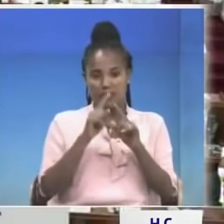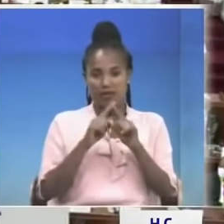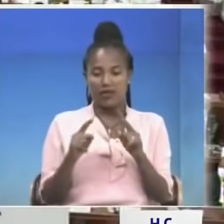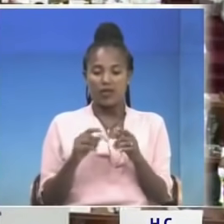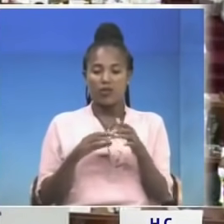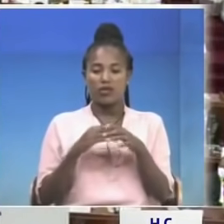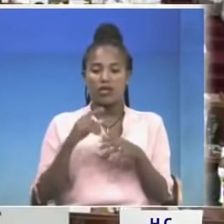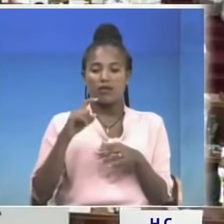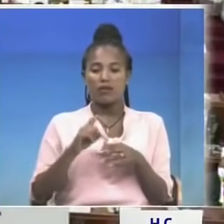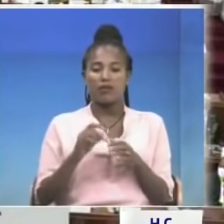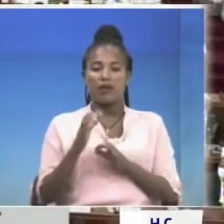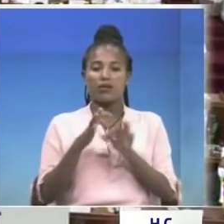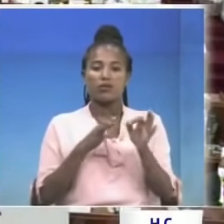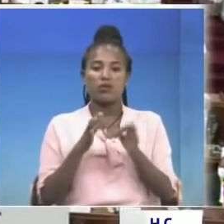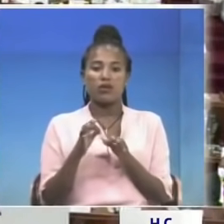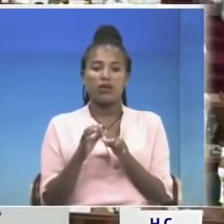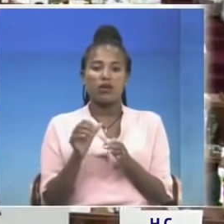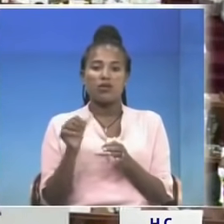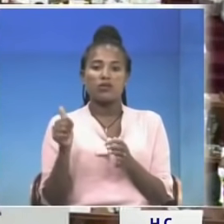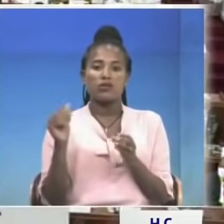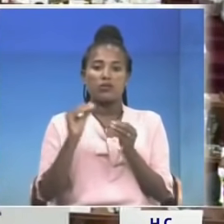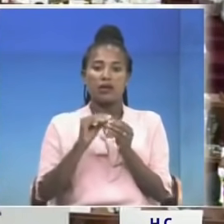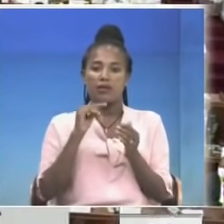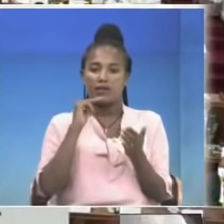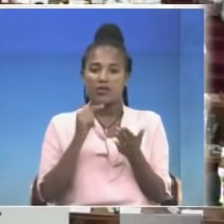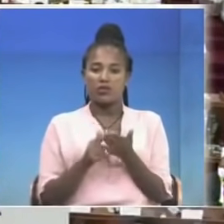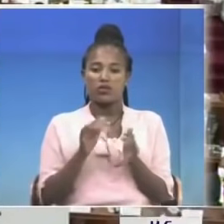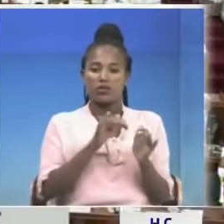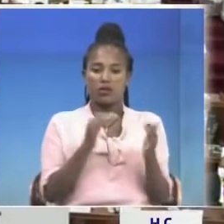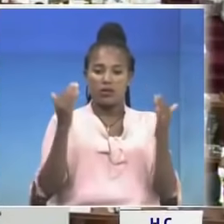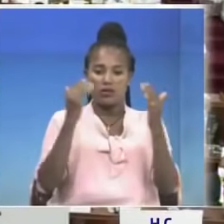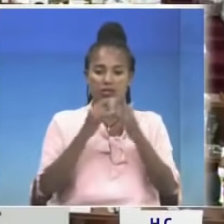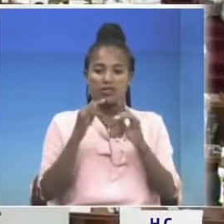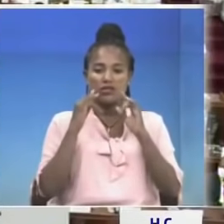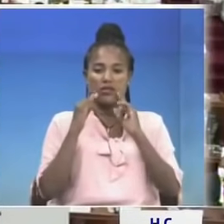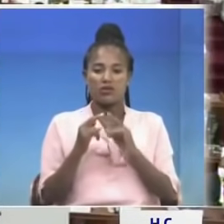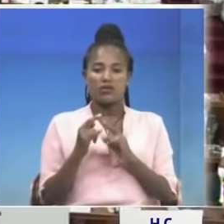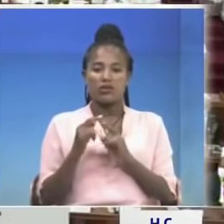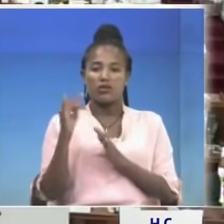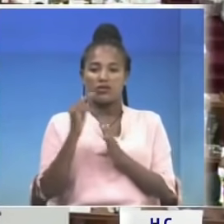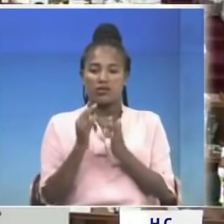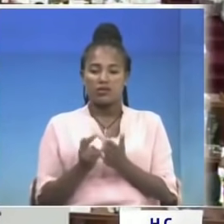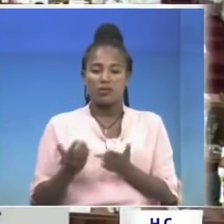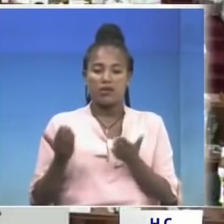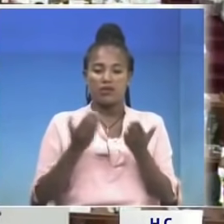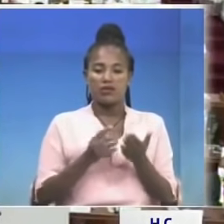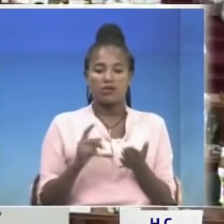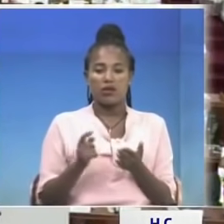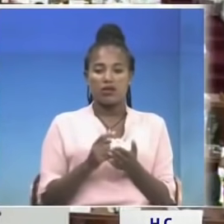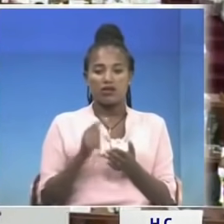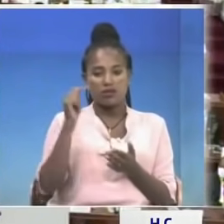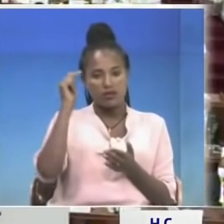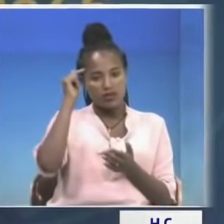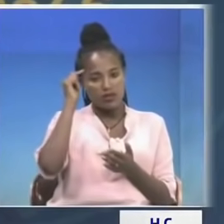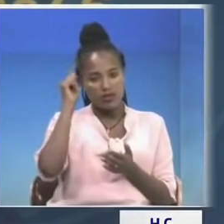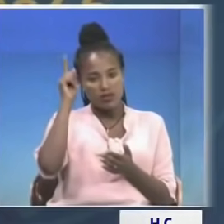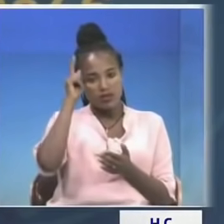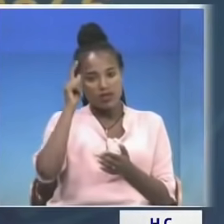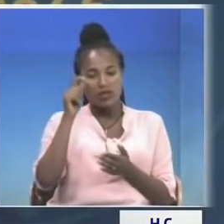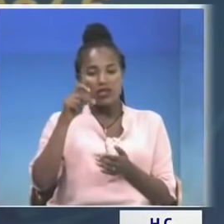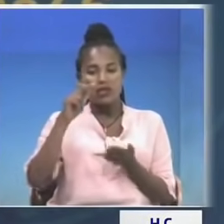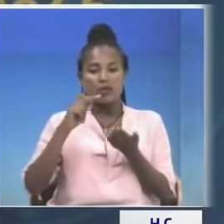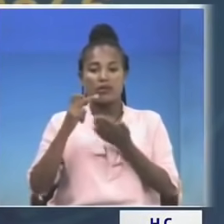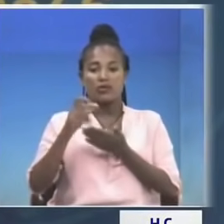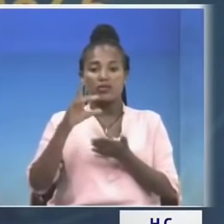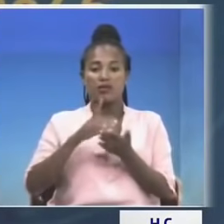ሊወጣ እንደሚገባ ገልጸውልኛል። እንግዲህ ሌሎች ተጨማሪ መረጃዎችን ደግሞ በምሽት የዜና ወጃችን በዝርዝር የማደርስ ይሆናል። ተሼ ንጉስ፣ ከደብረ